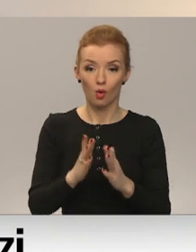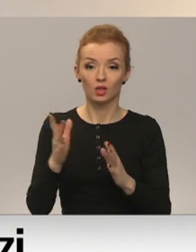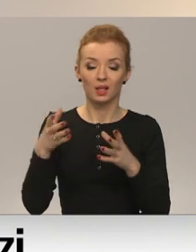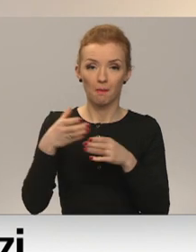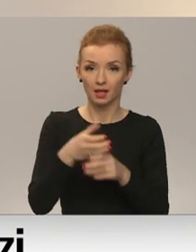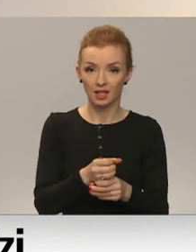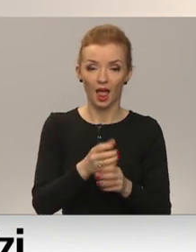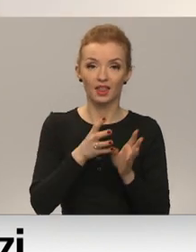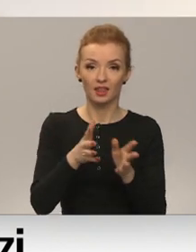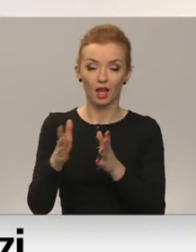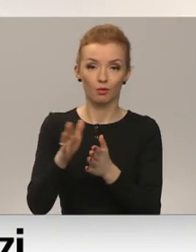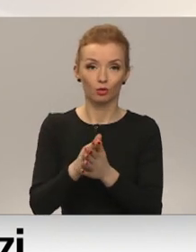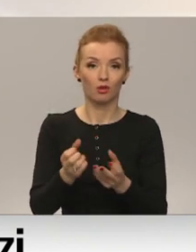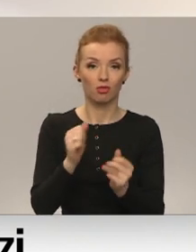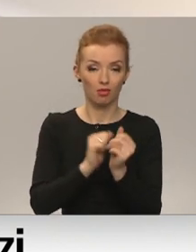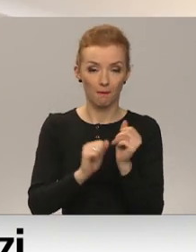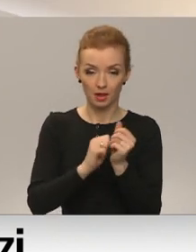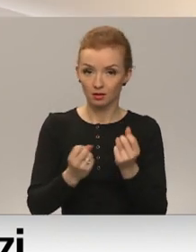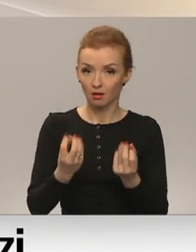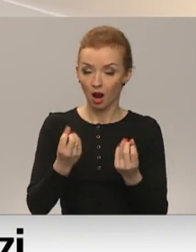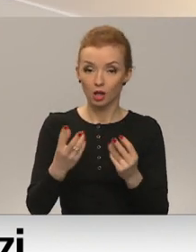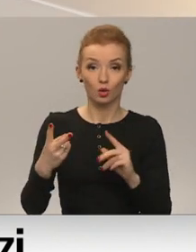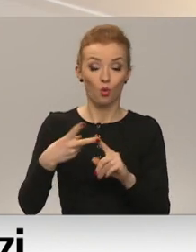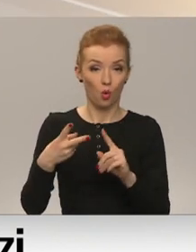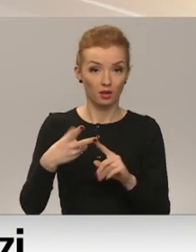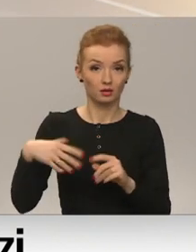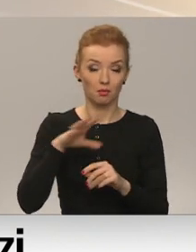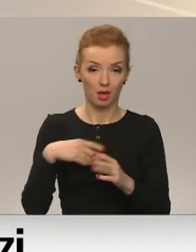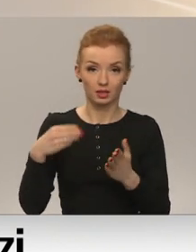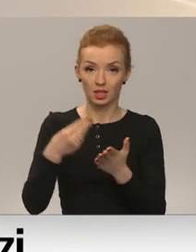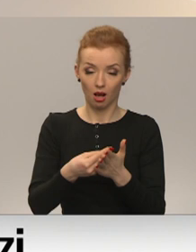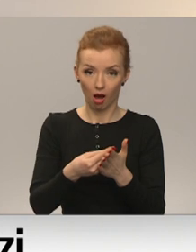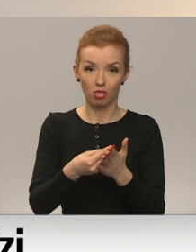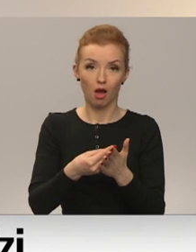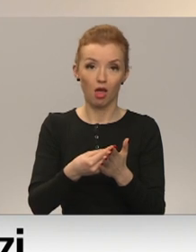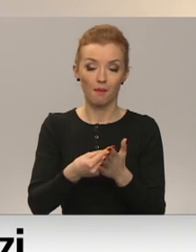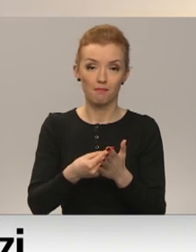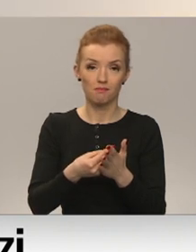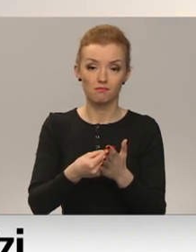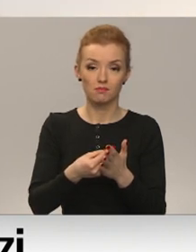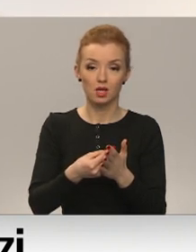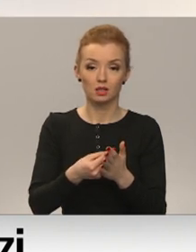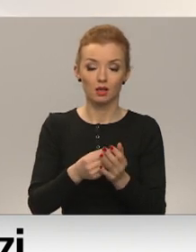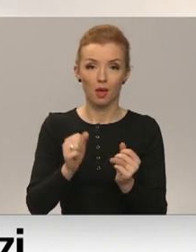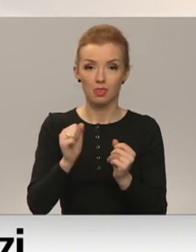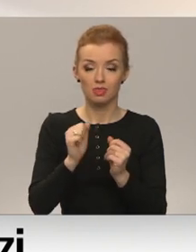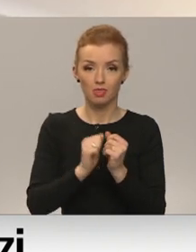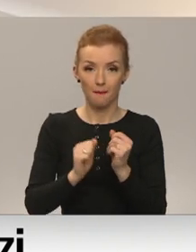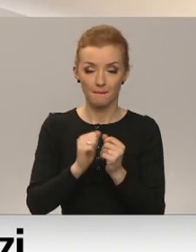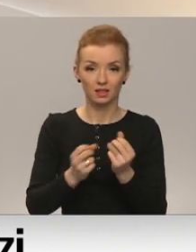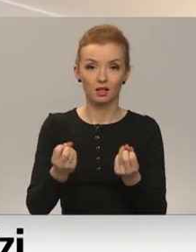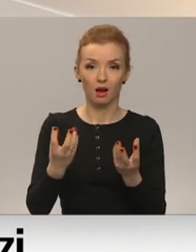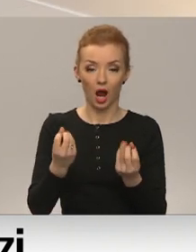dabas gāzei, tā ir viena lieta. Otra lieta, mēs iegādājāmies dabas gāzes tirgu